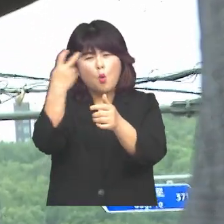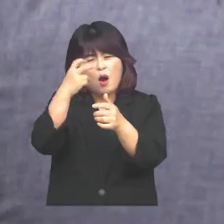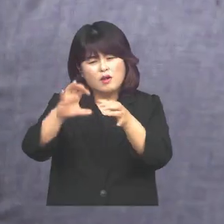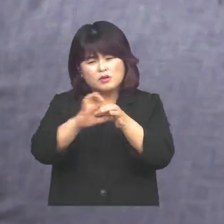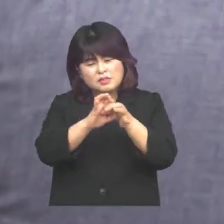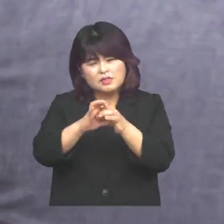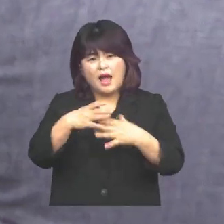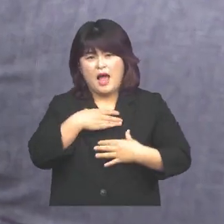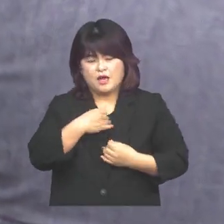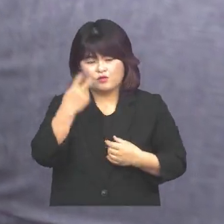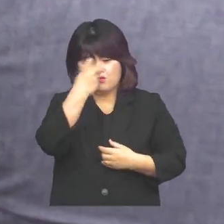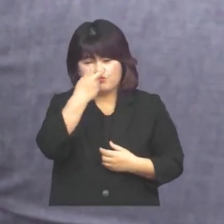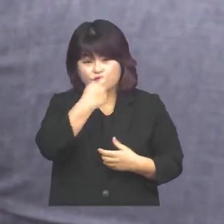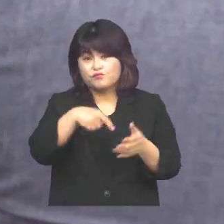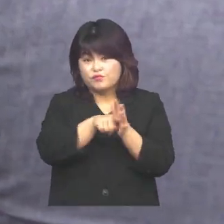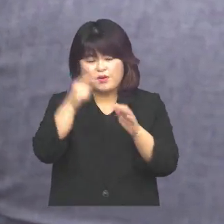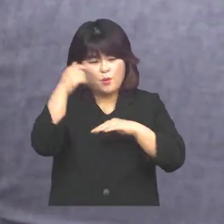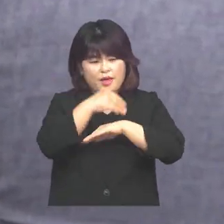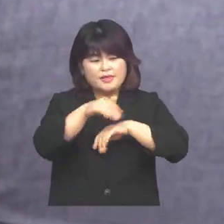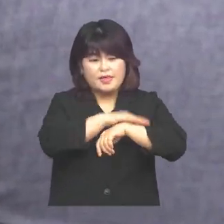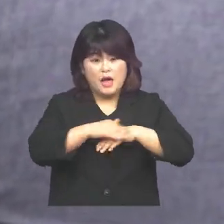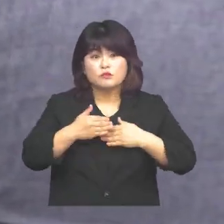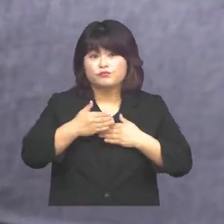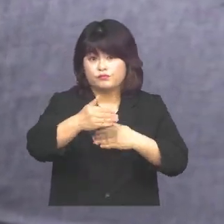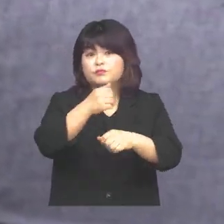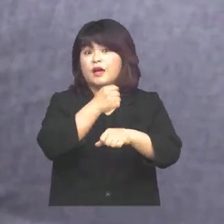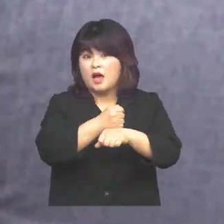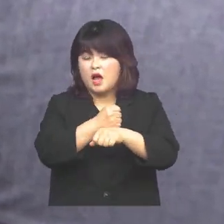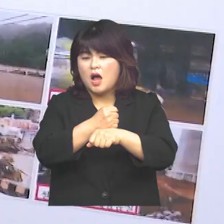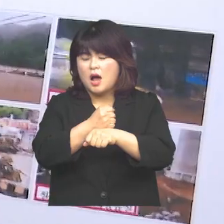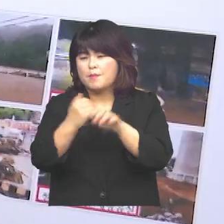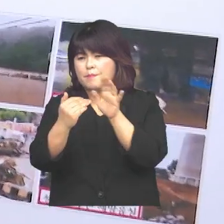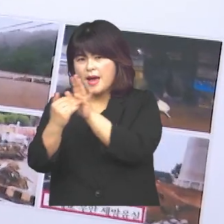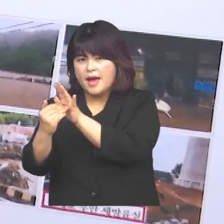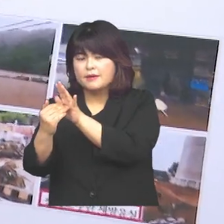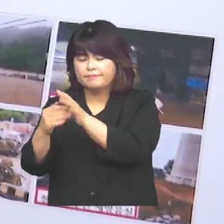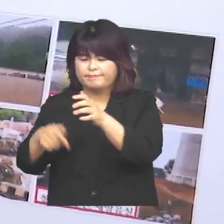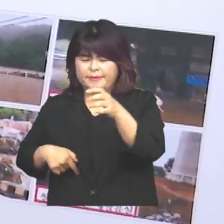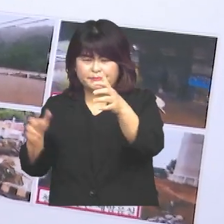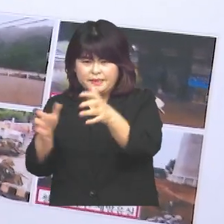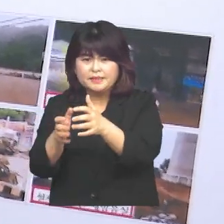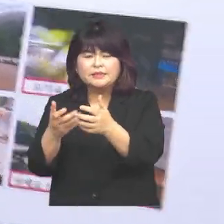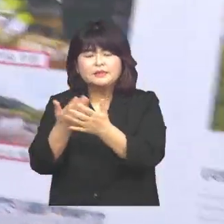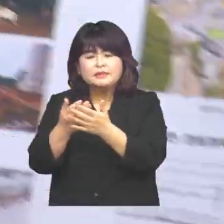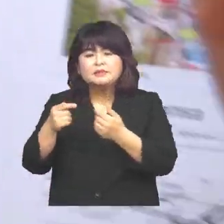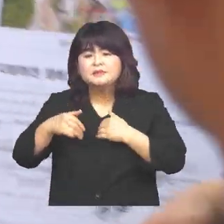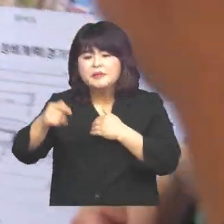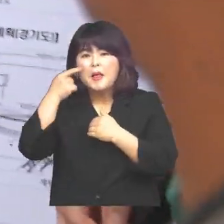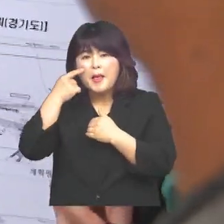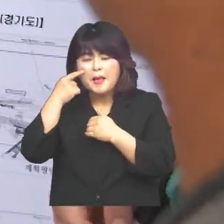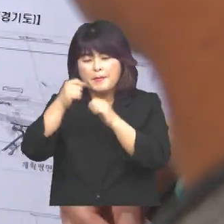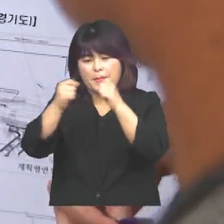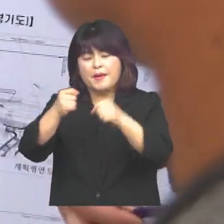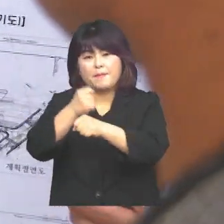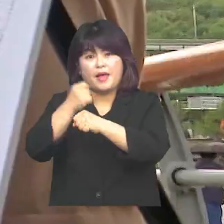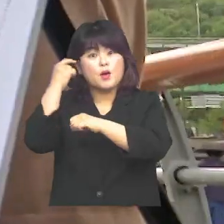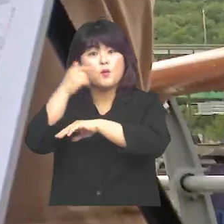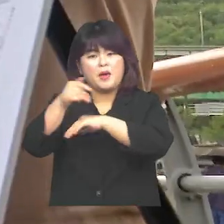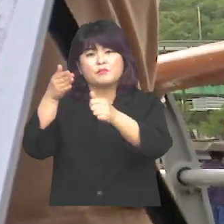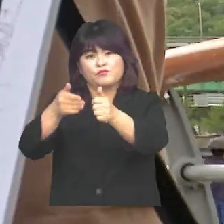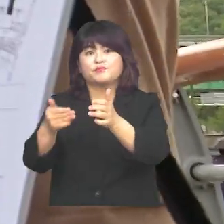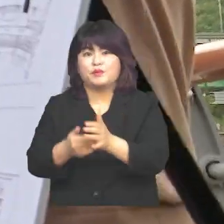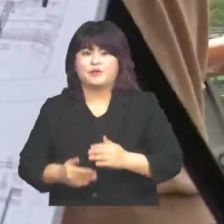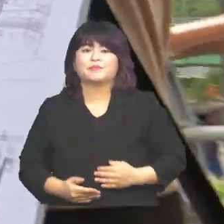시작된 만큼 관련 부서가 안전관리 대책을 수립해서 철저히 시행하고 예방활동에 만전을 기하는 현장 중심의 대응